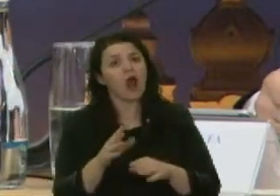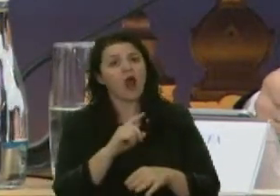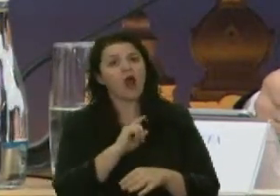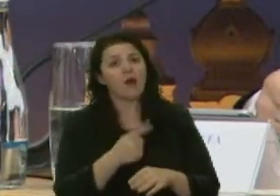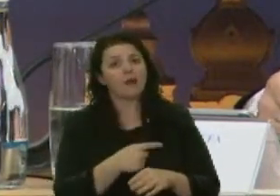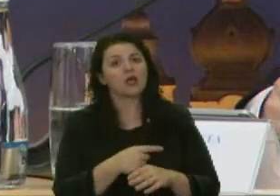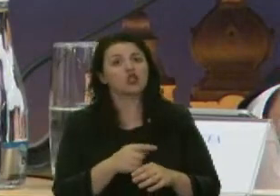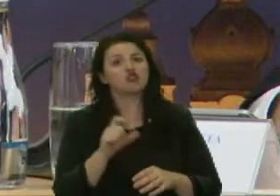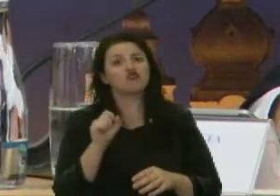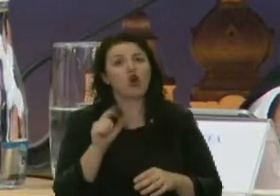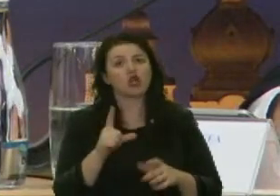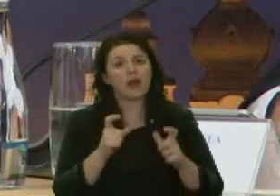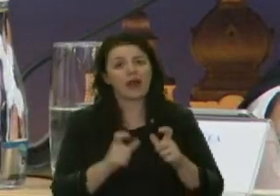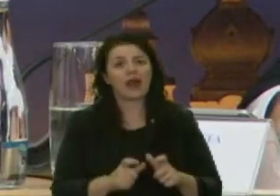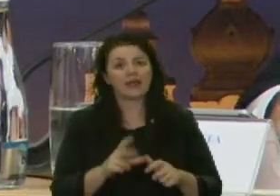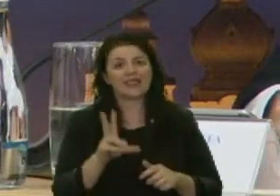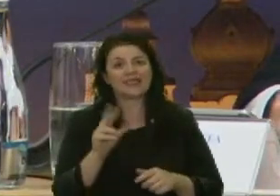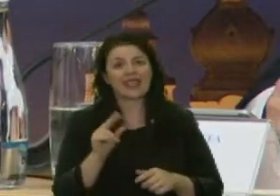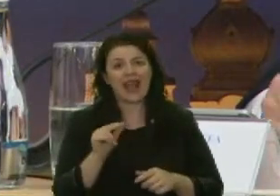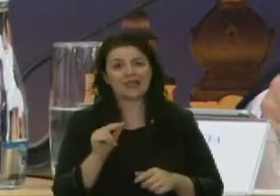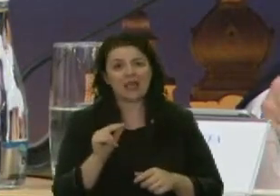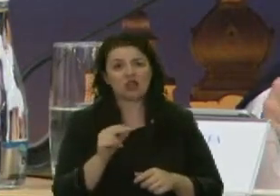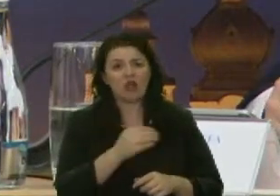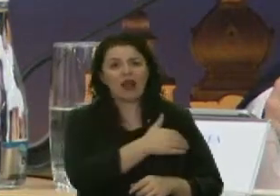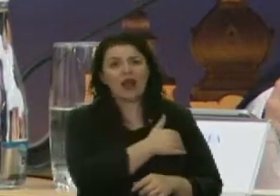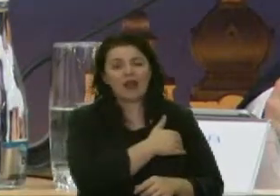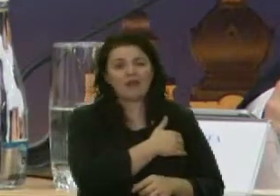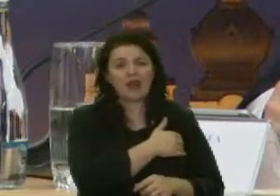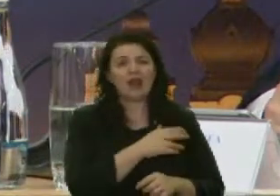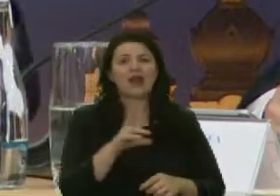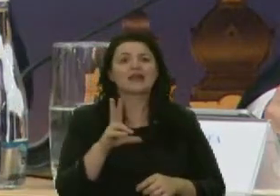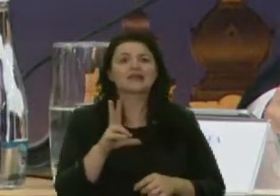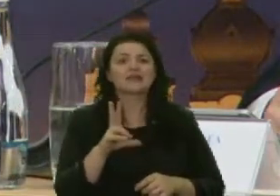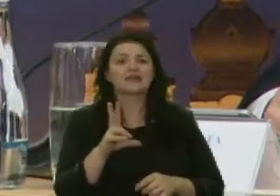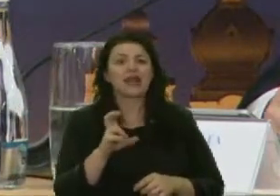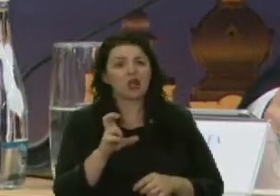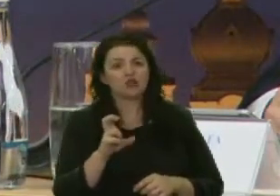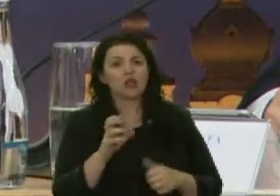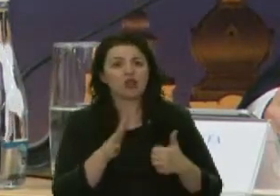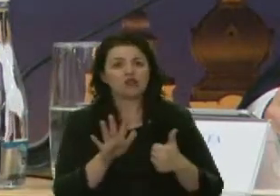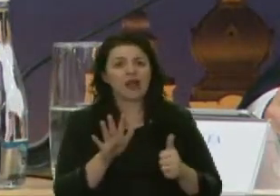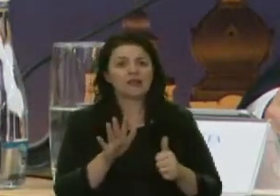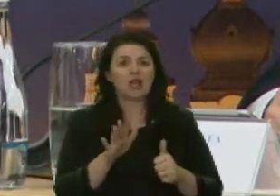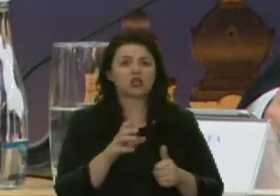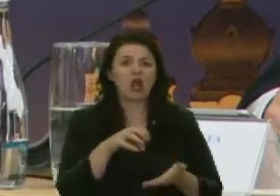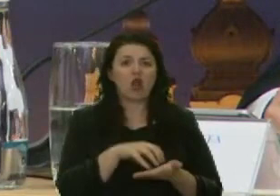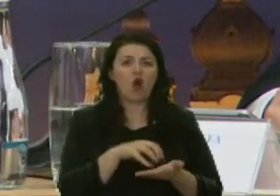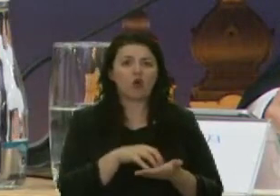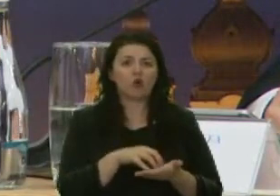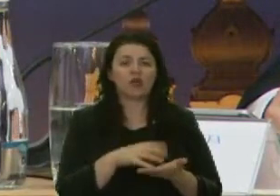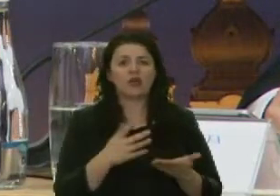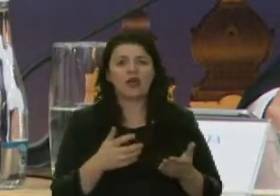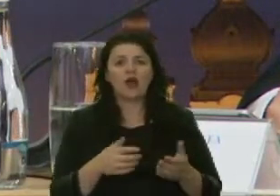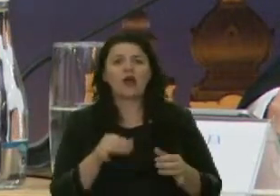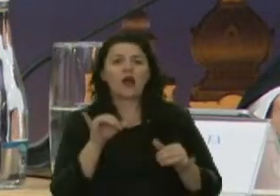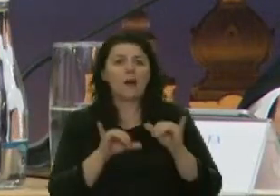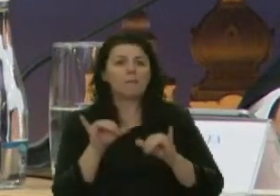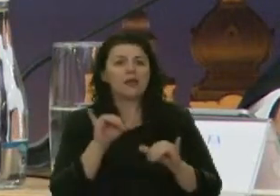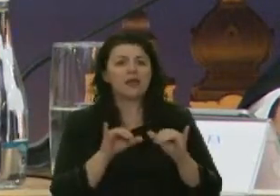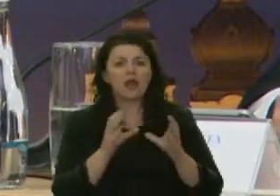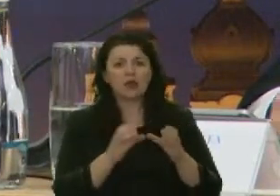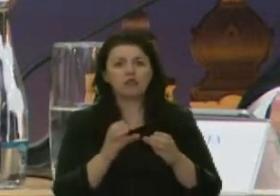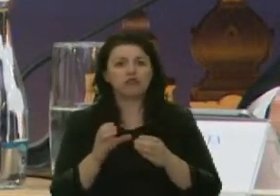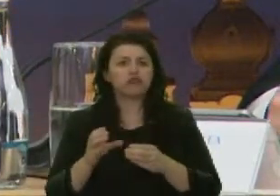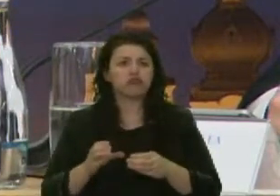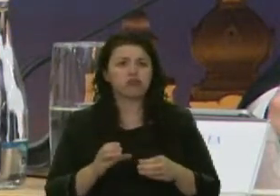de 12 săi de clasă cu 30 de elevi Deci 360 de locuri cabinete de Limbi Străine și așa mai departe cabinete medicale